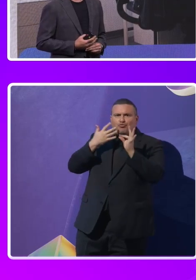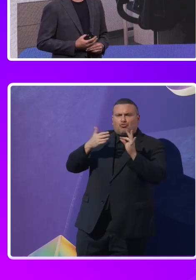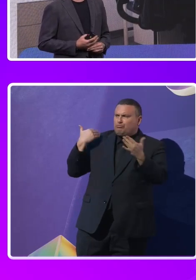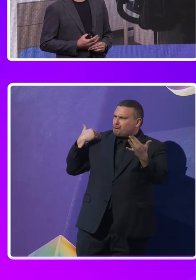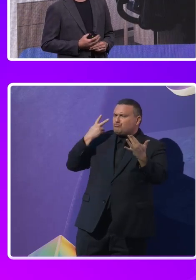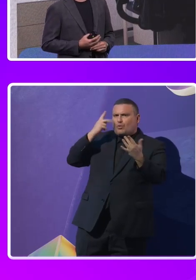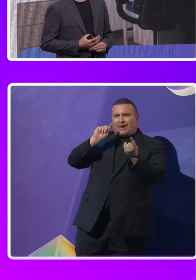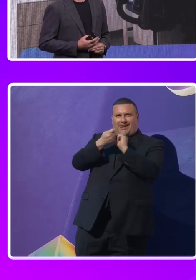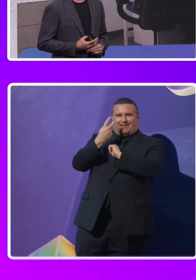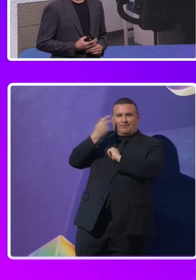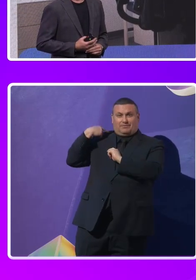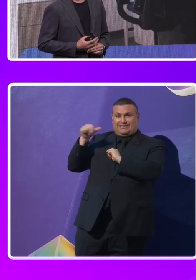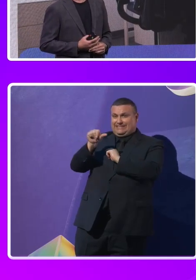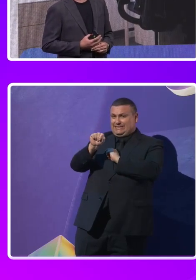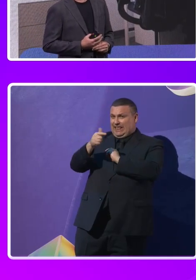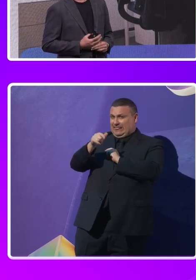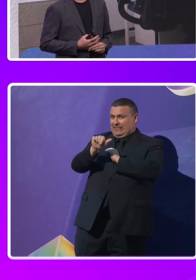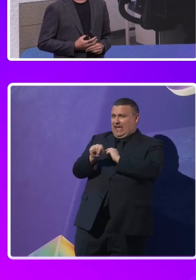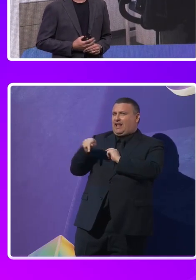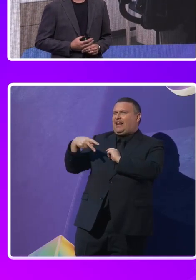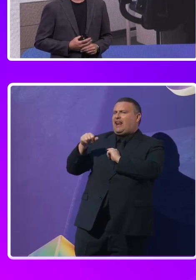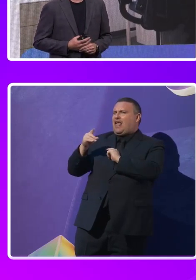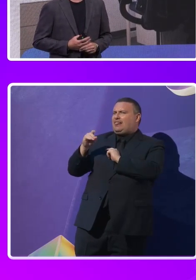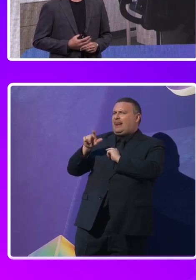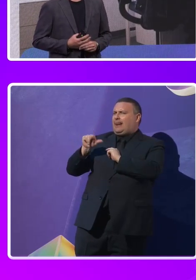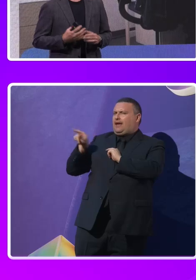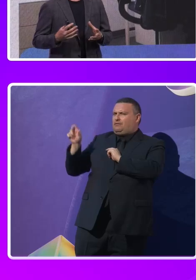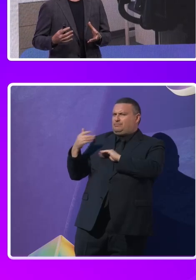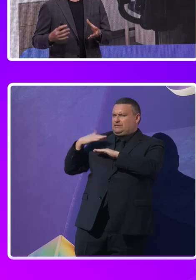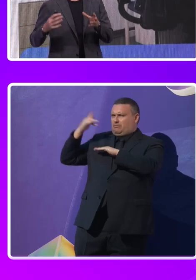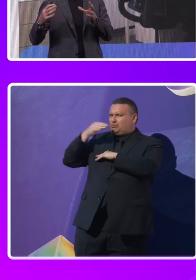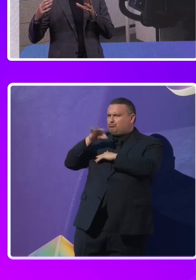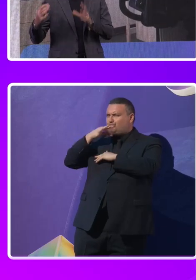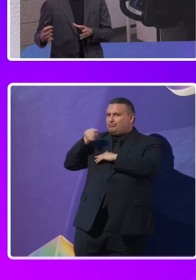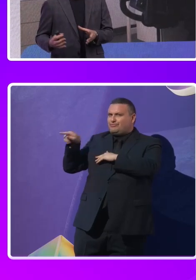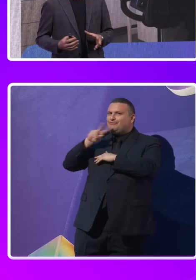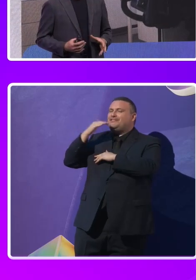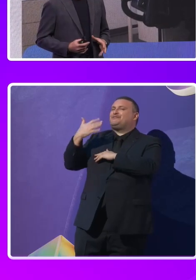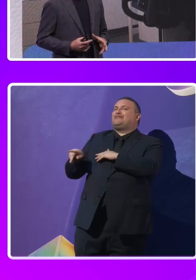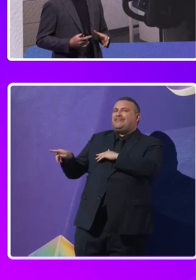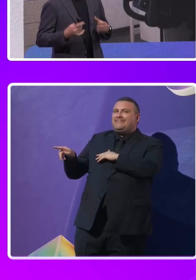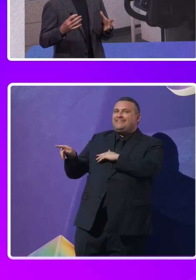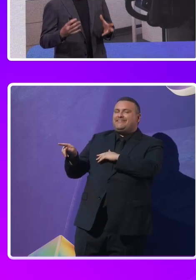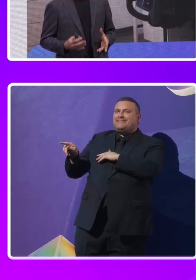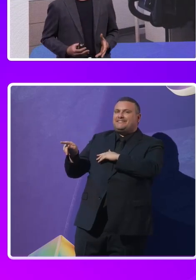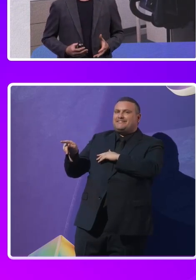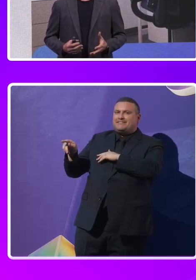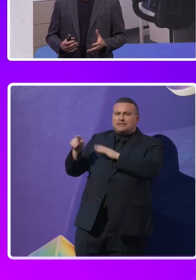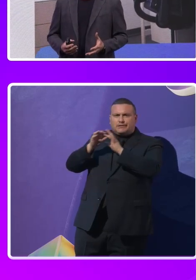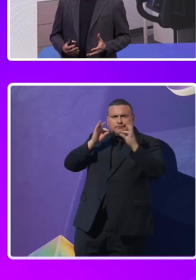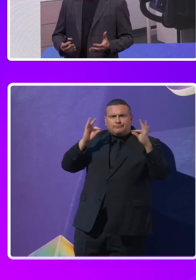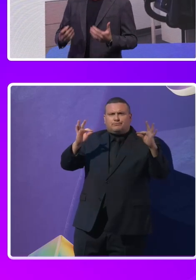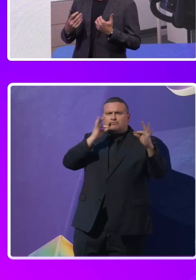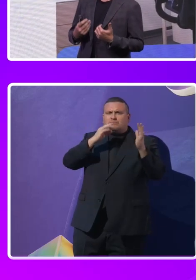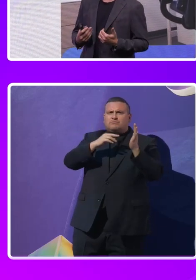anche da sati nadella questa mattina nel suo intervento è il fatto che la tecnologia i sistemi hanno